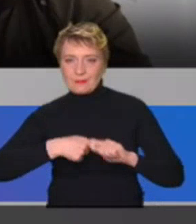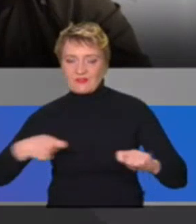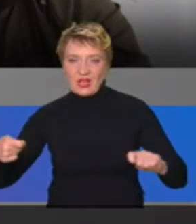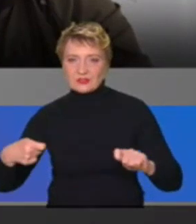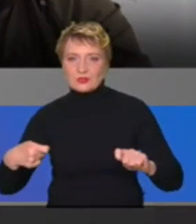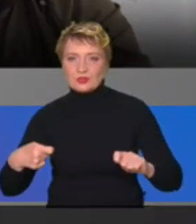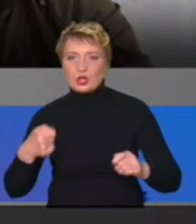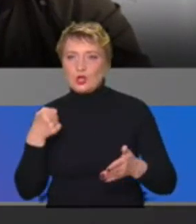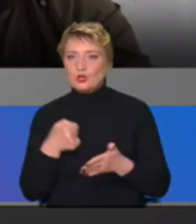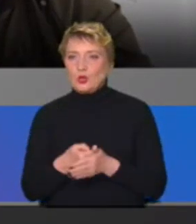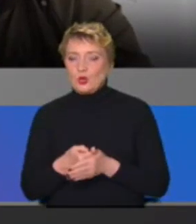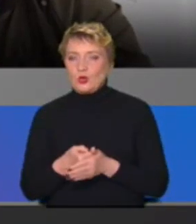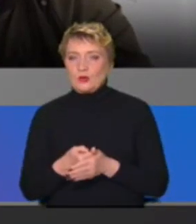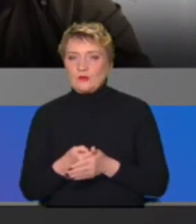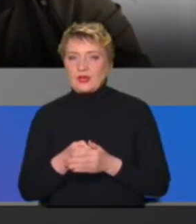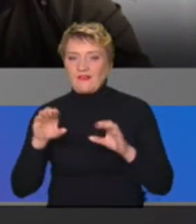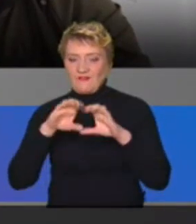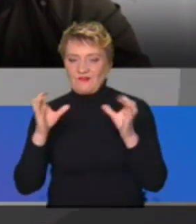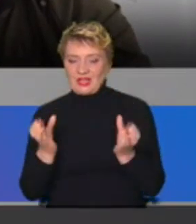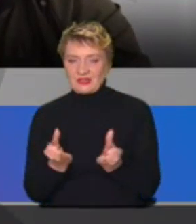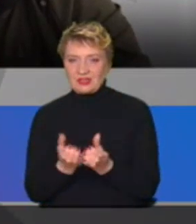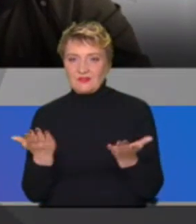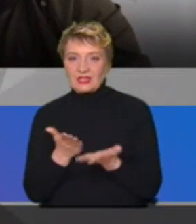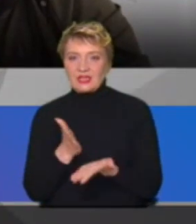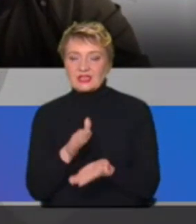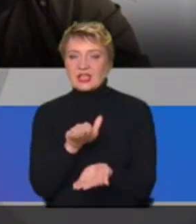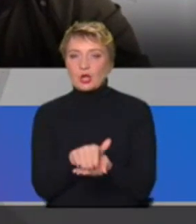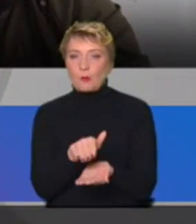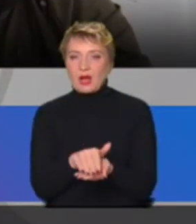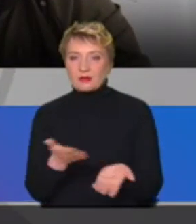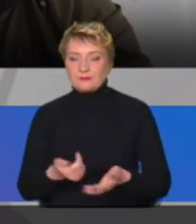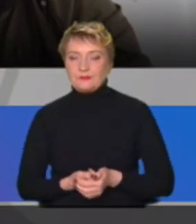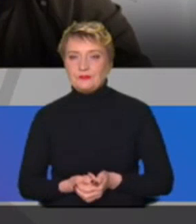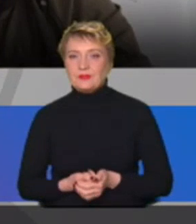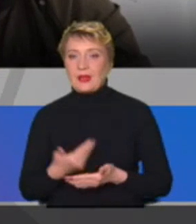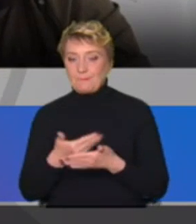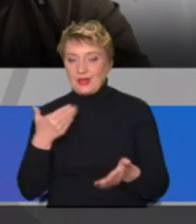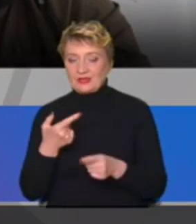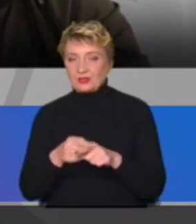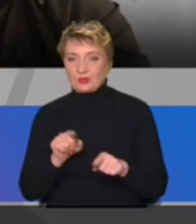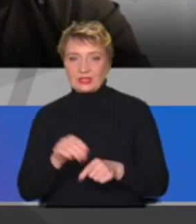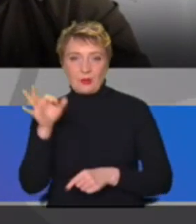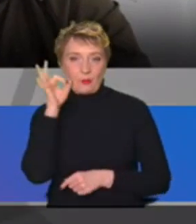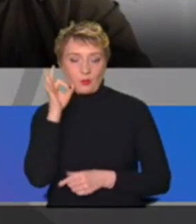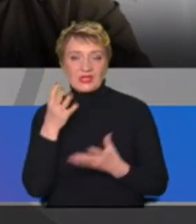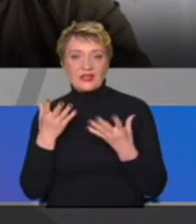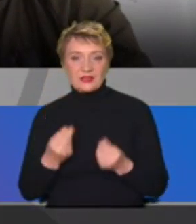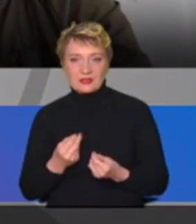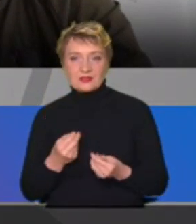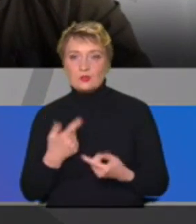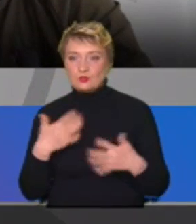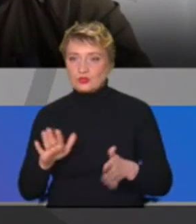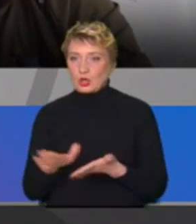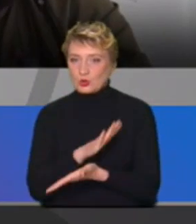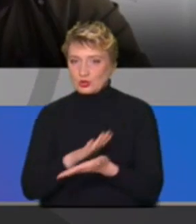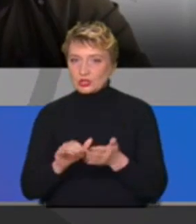цих вінків, які є на гробах. Скажіть, будь ласка, чи перед цими поминальними днями, чи вже розчистили,